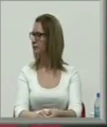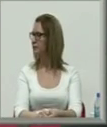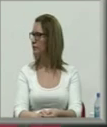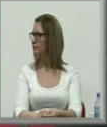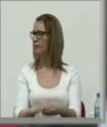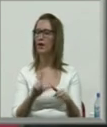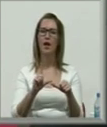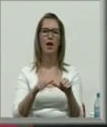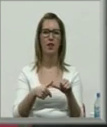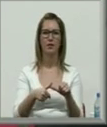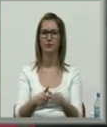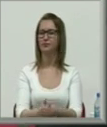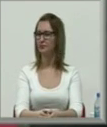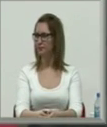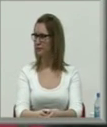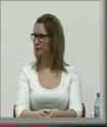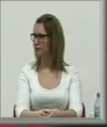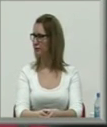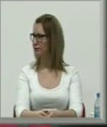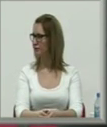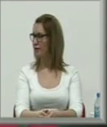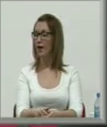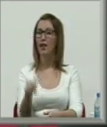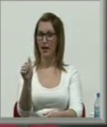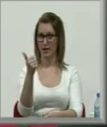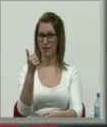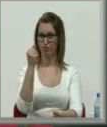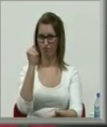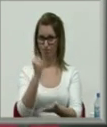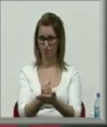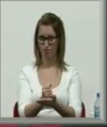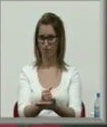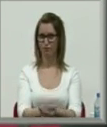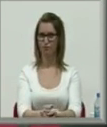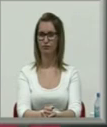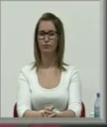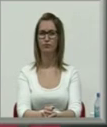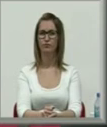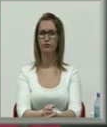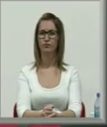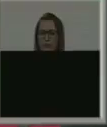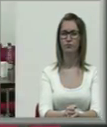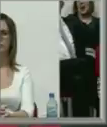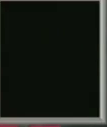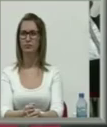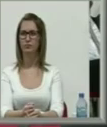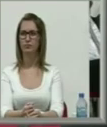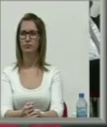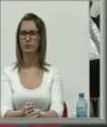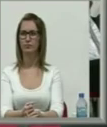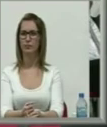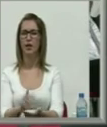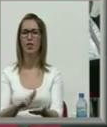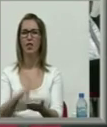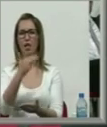porządku dziennego nad jedną sprawą, którą poruszył pan Leszek Łada, a mianowicie tematem pani Przewoźniak,